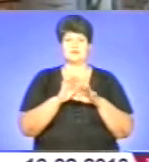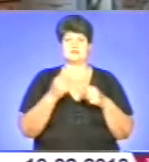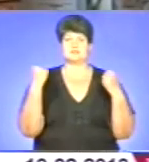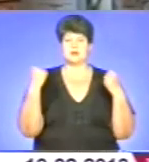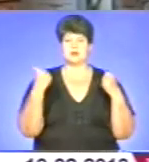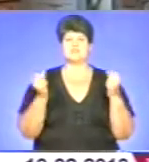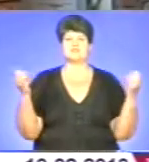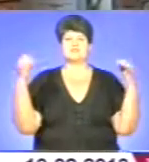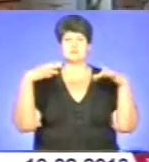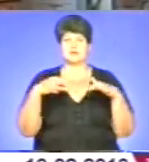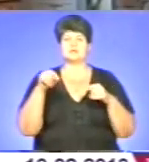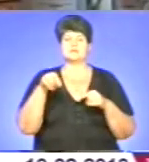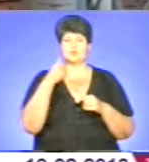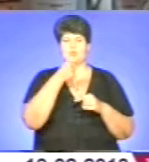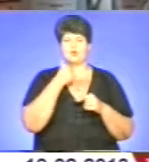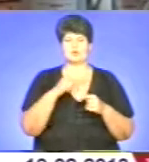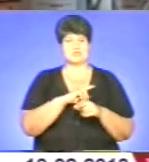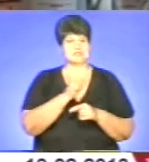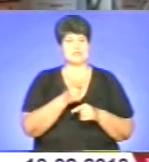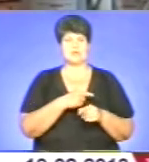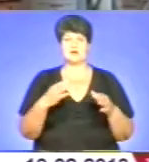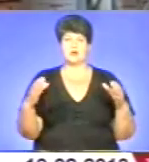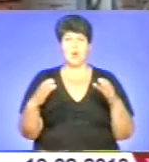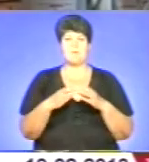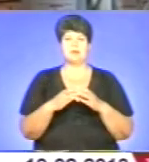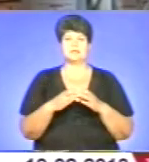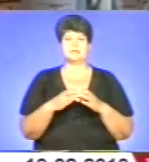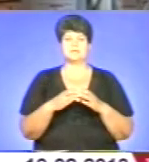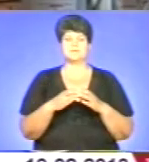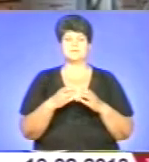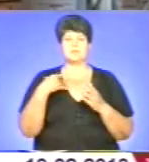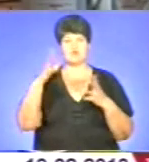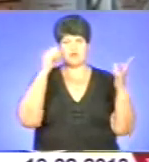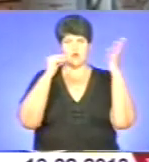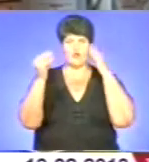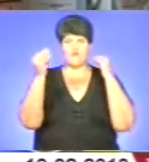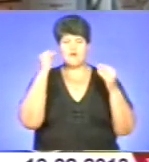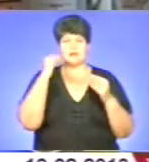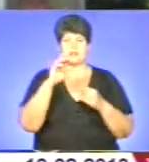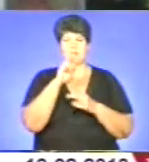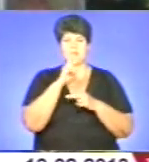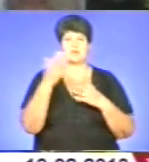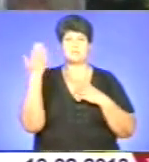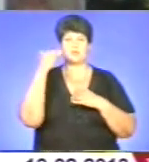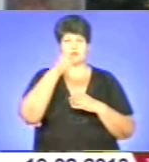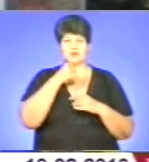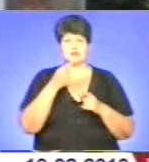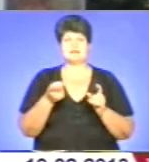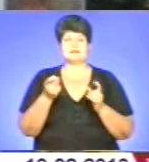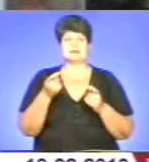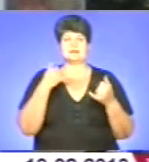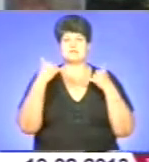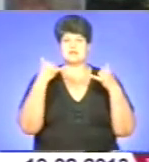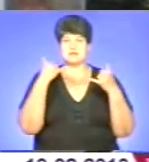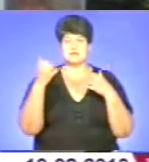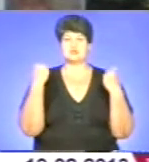зібралась така доволі сильна команда і ми врахували помилки Минулого року зв'язалися з спортсменами з тими з